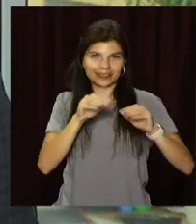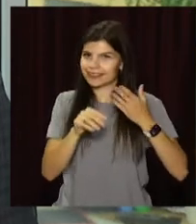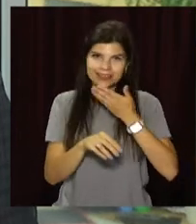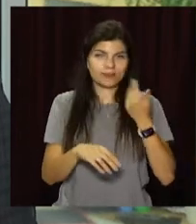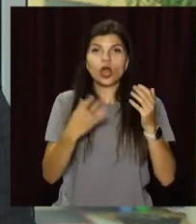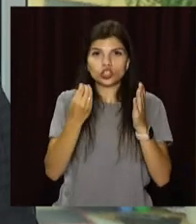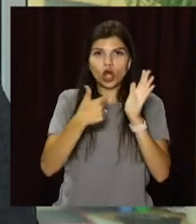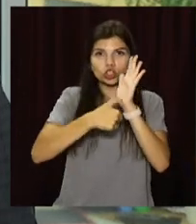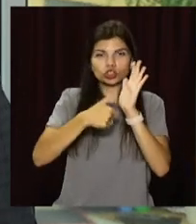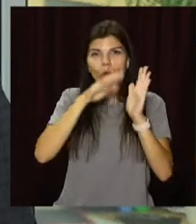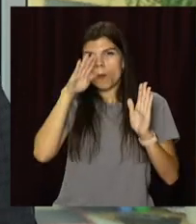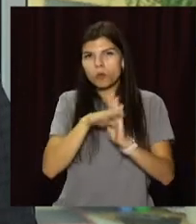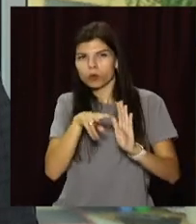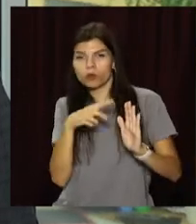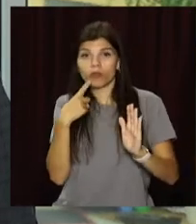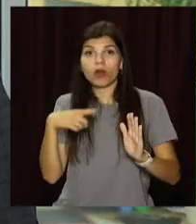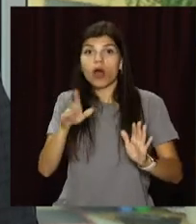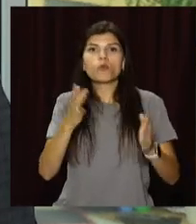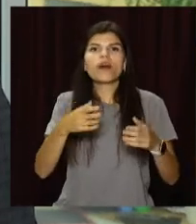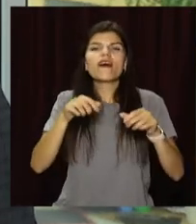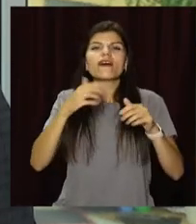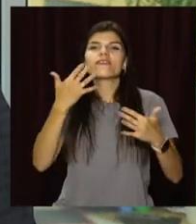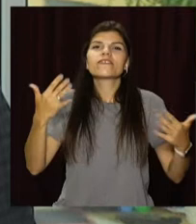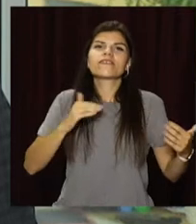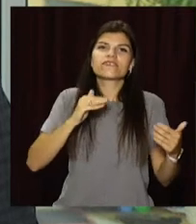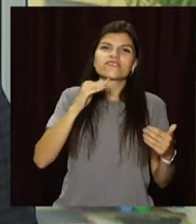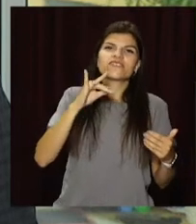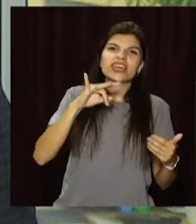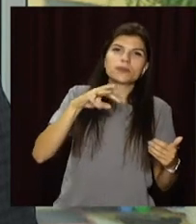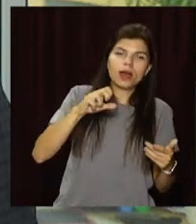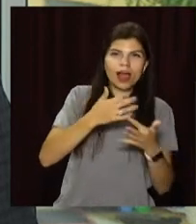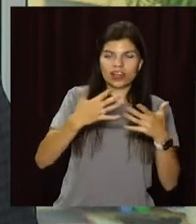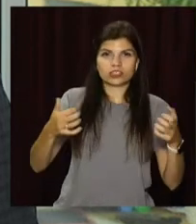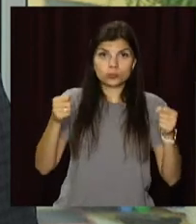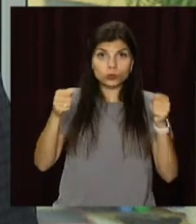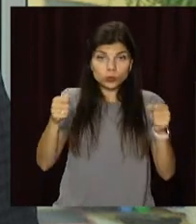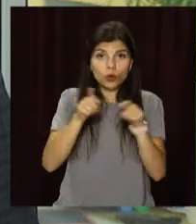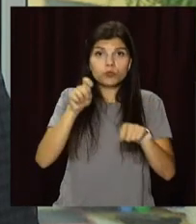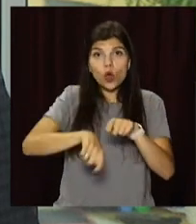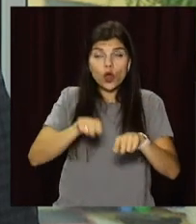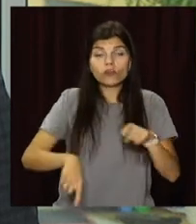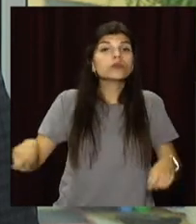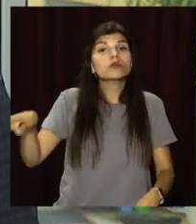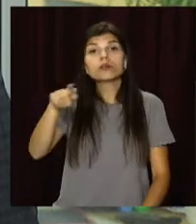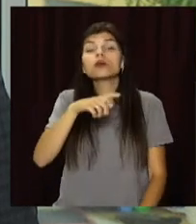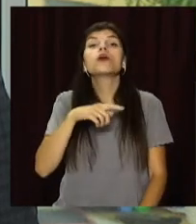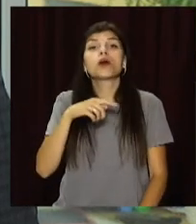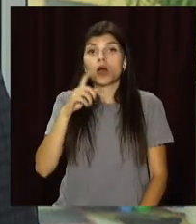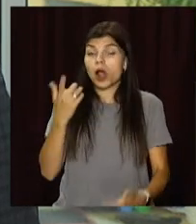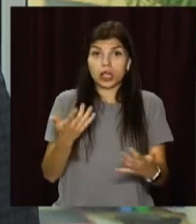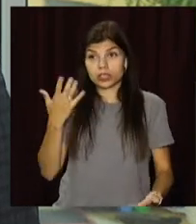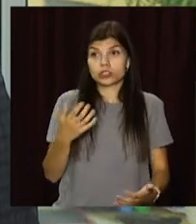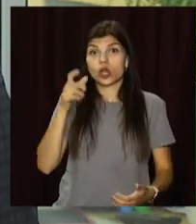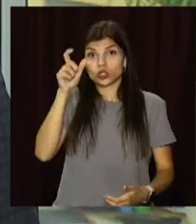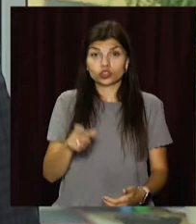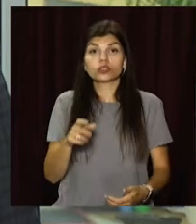їх перевіряють. Так труситимуть фірми до 1 жовтня. Якщо не пустити інспектора на підприємство, керівника можуть